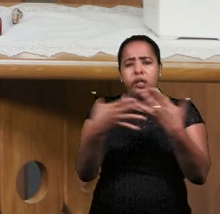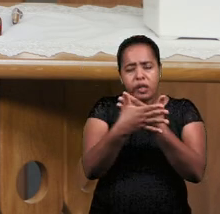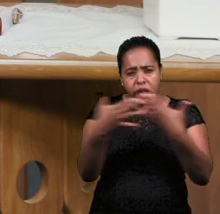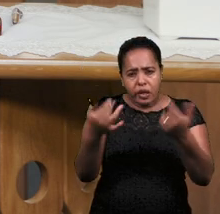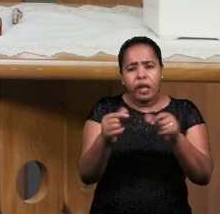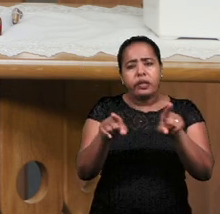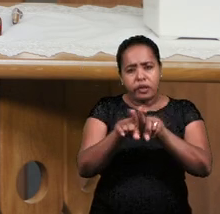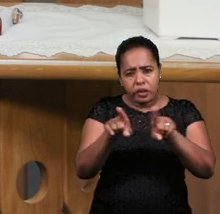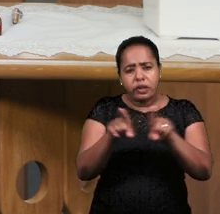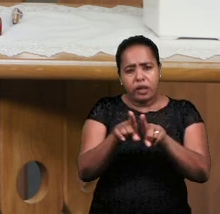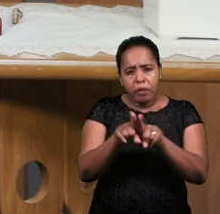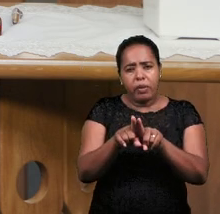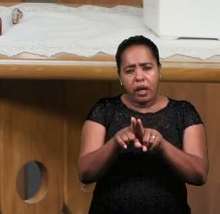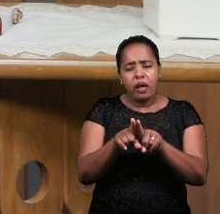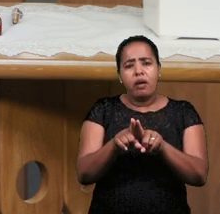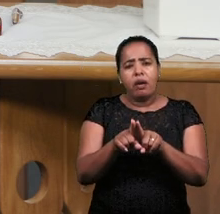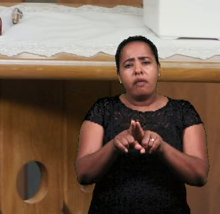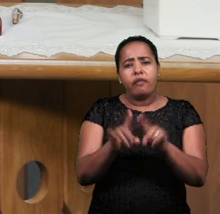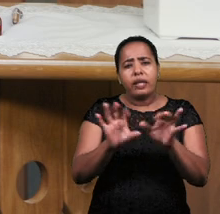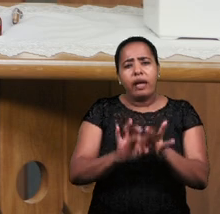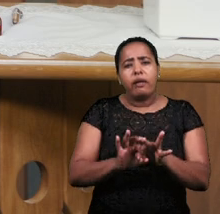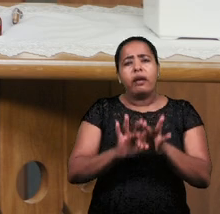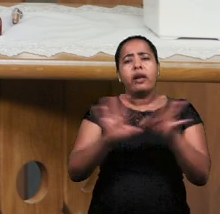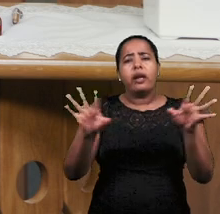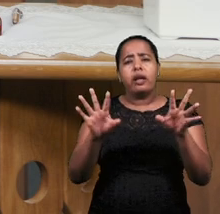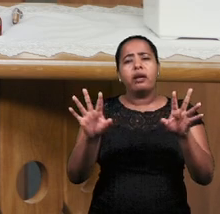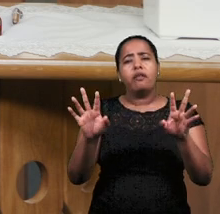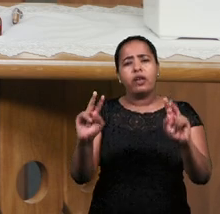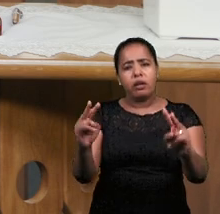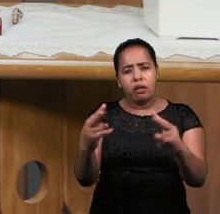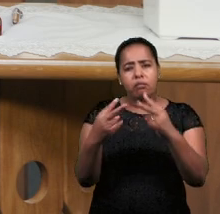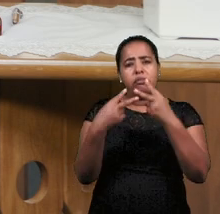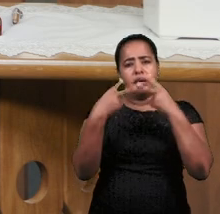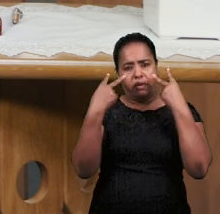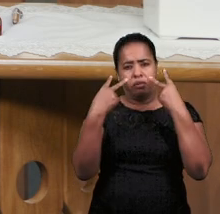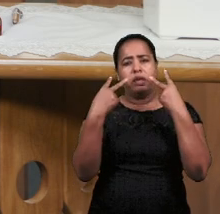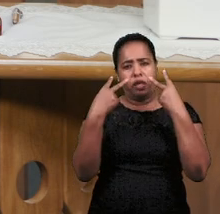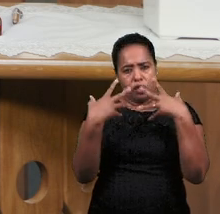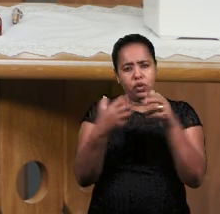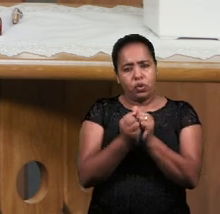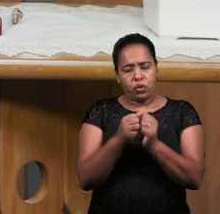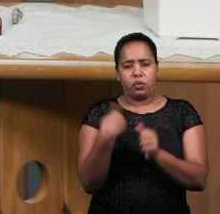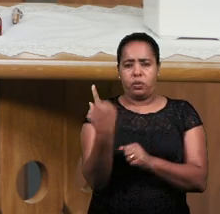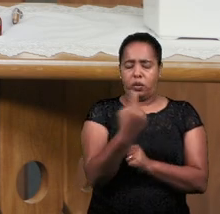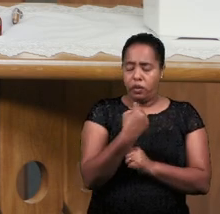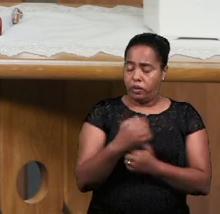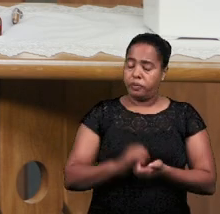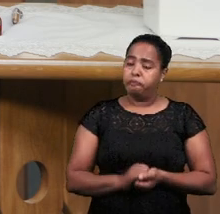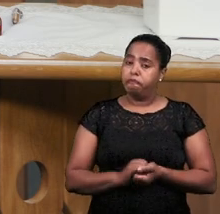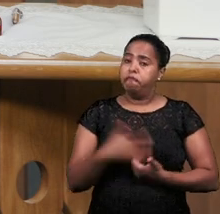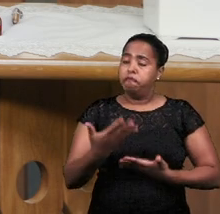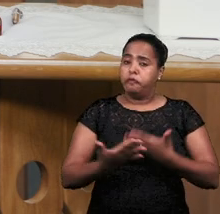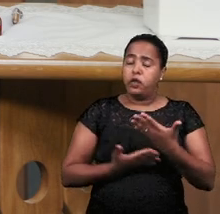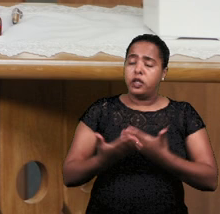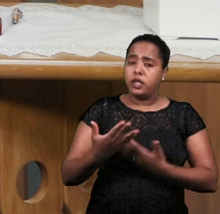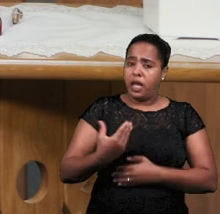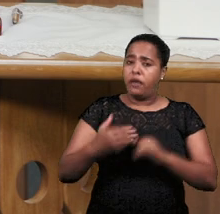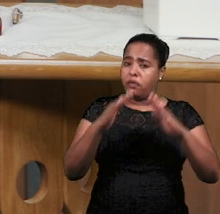aussi touchées par cette programmation. Et les frères qui se trouvent dans ces régions